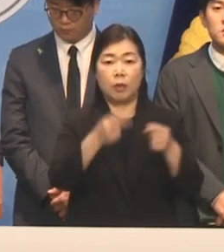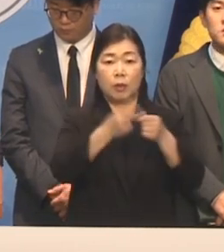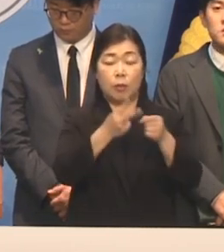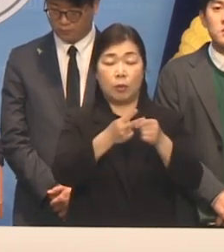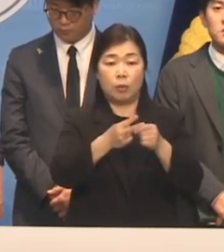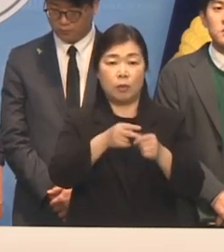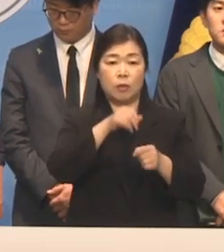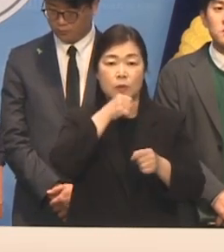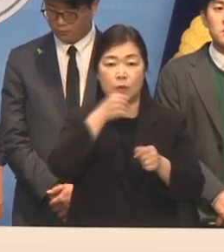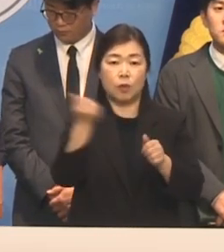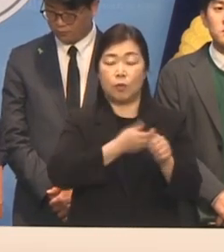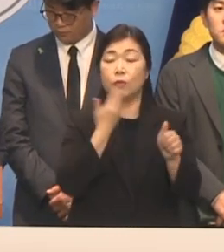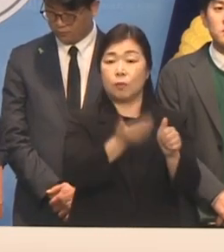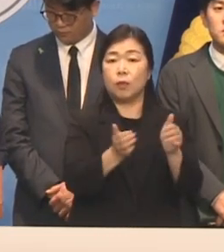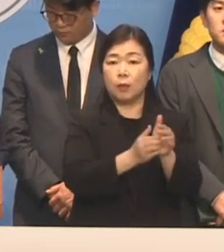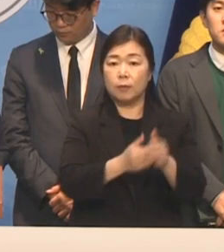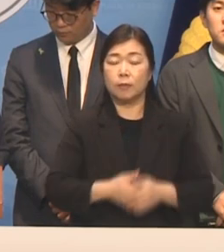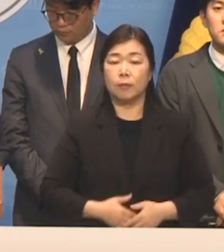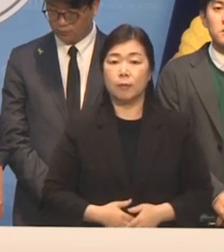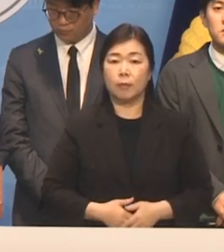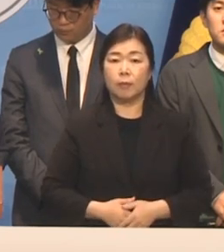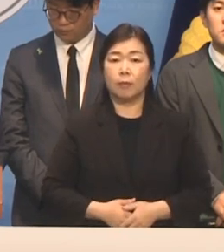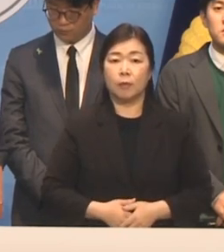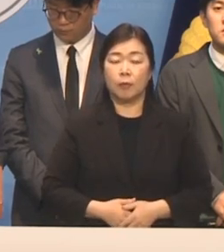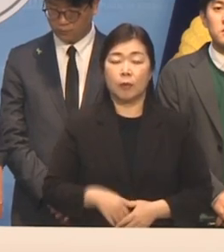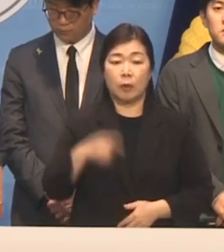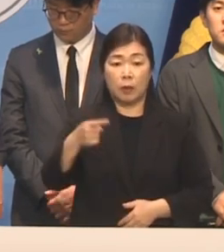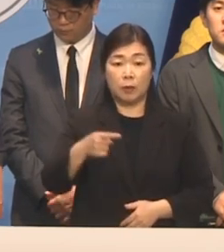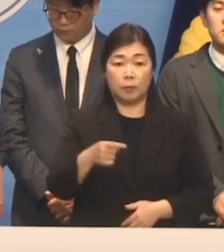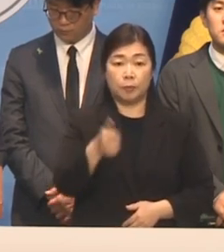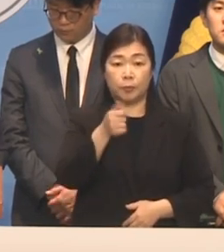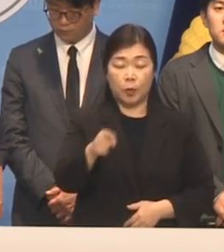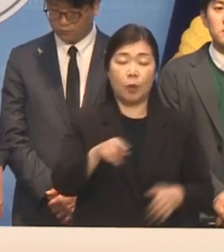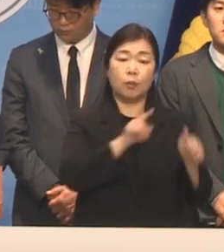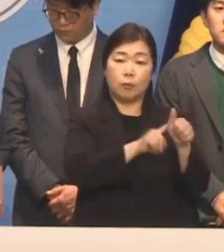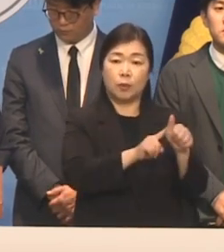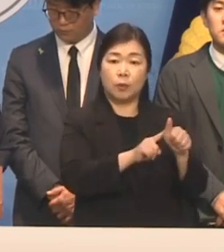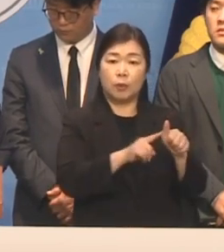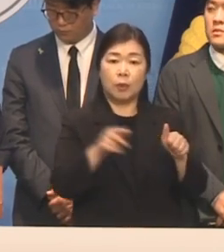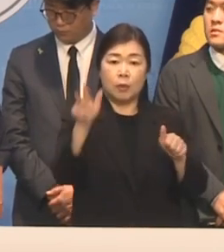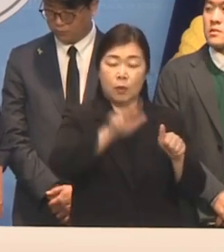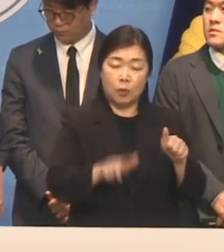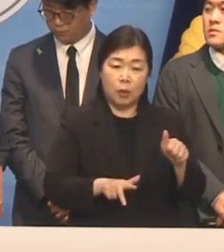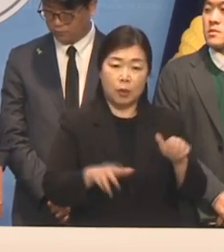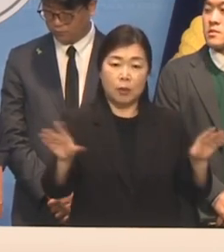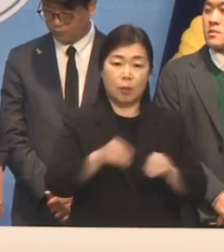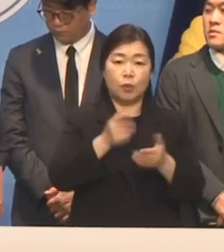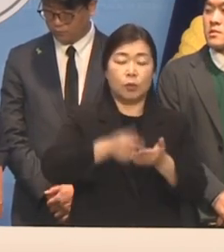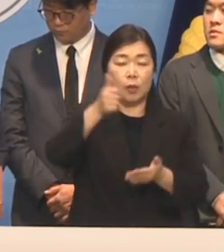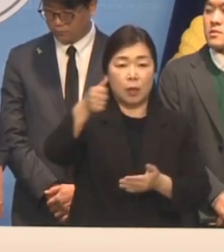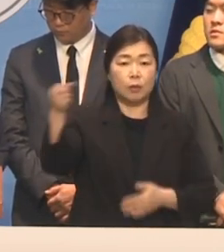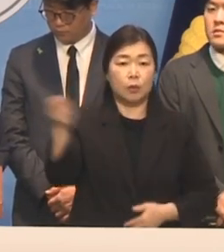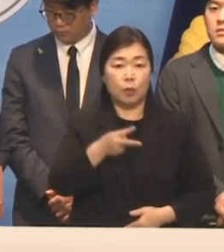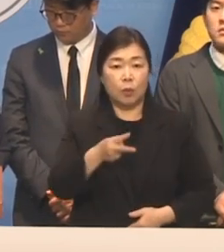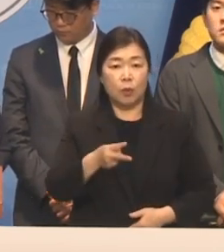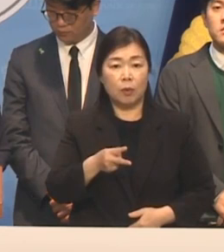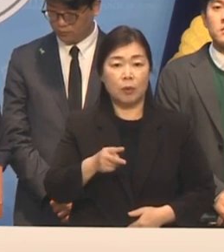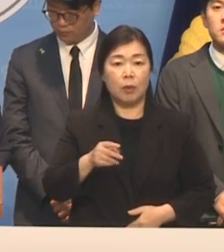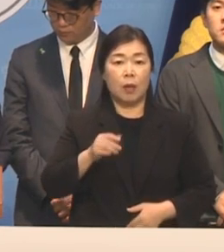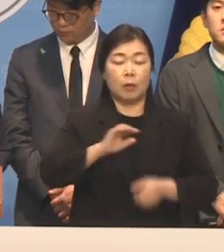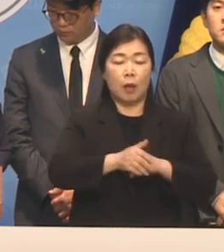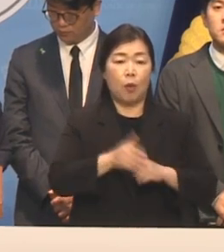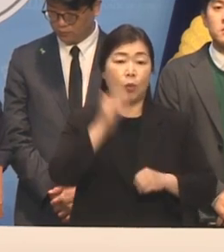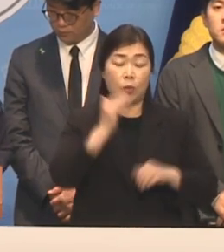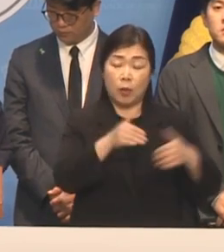2번을 받을 예정입니다. 허승규 후보의 다음 다득표자는 전국사무처장 정유현 후보, 그 다음으로는